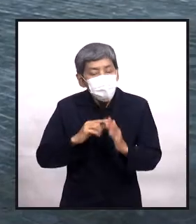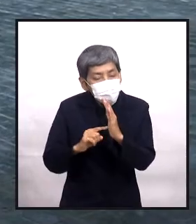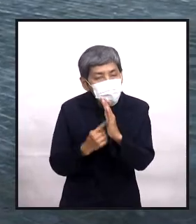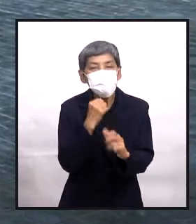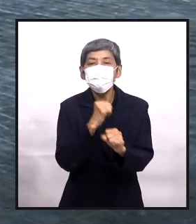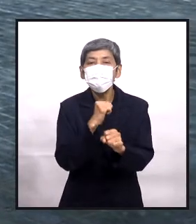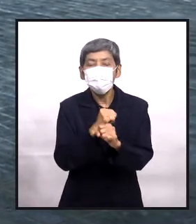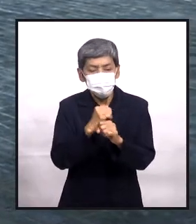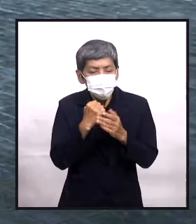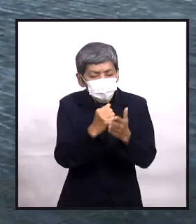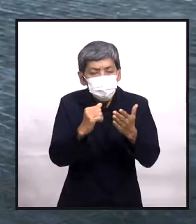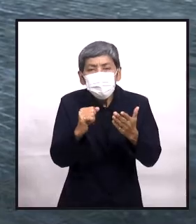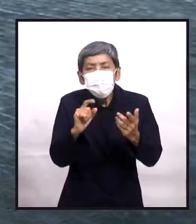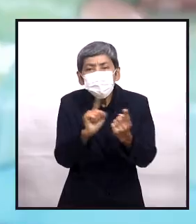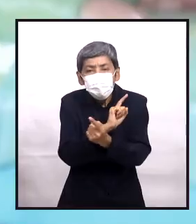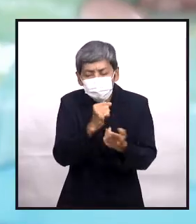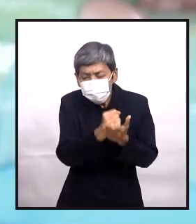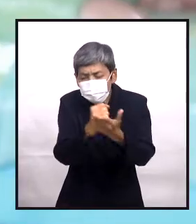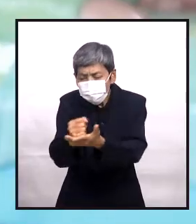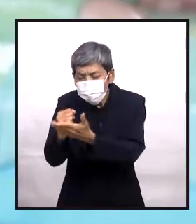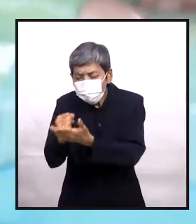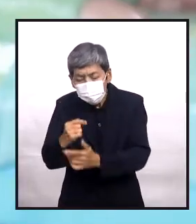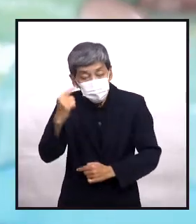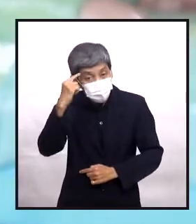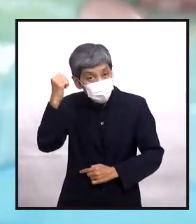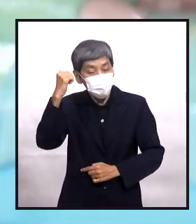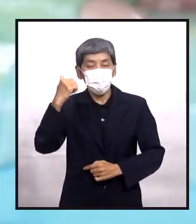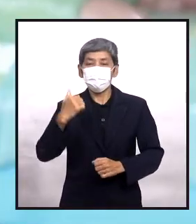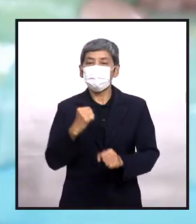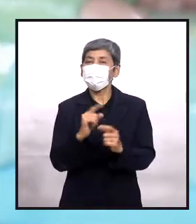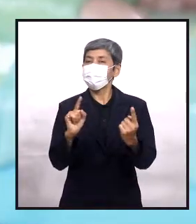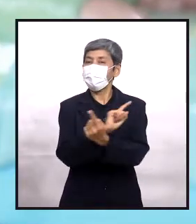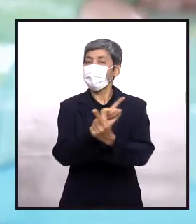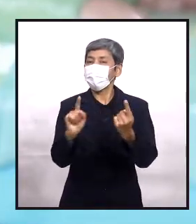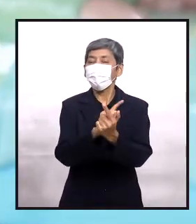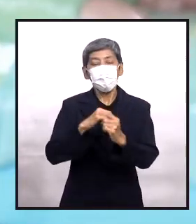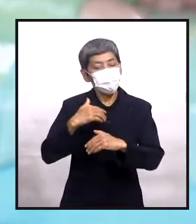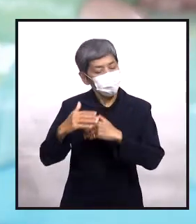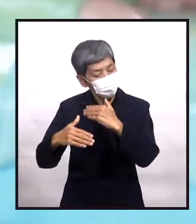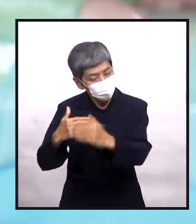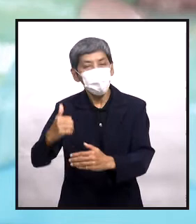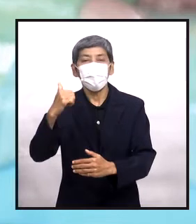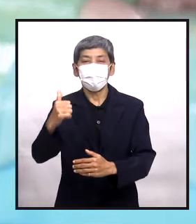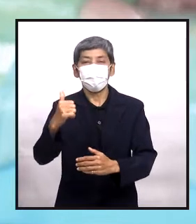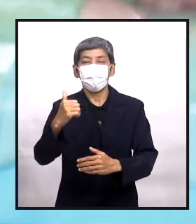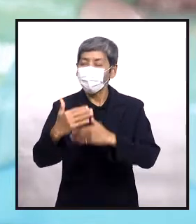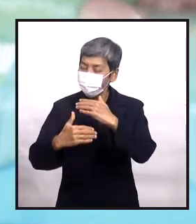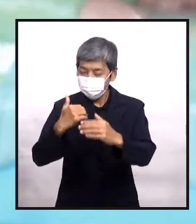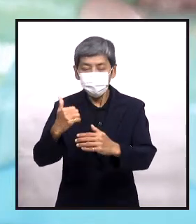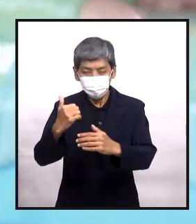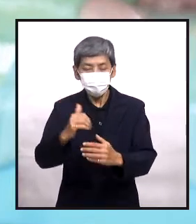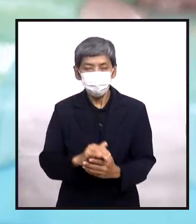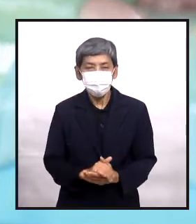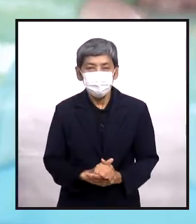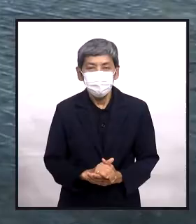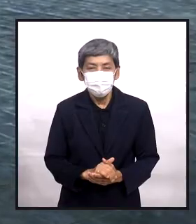องเริ่มจากทำที่แก้ปัญหาสังคมนะถ้าคุณจับหลักตัวนี้ได้ปุ๊บเนี่ยเดี๋ยวสังคมจะพาคุณไปเองพาขึ้นสู่กระแส